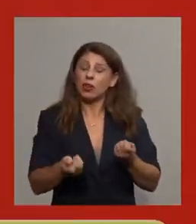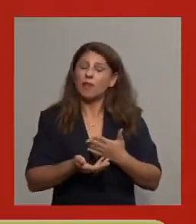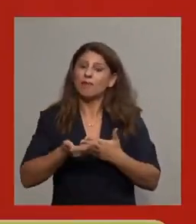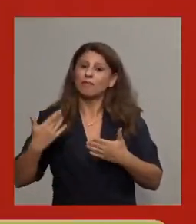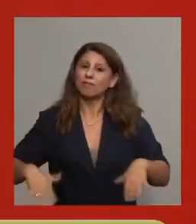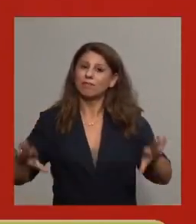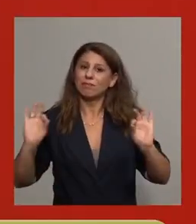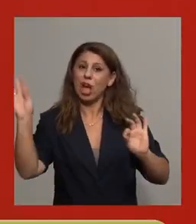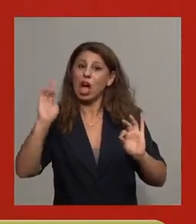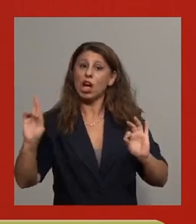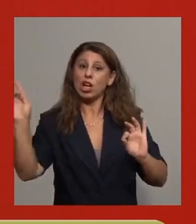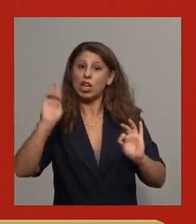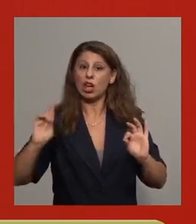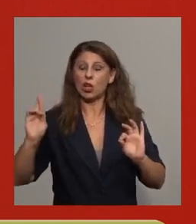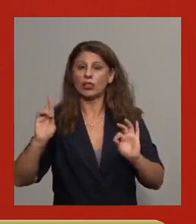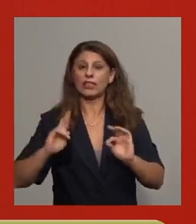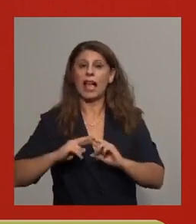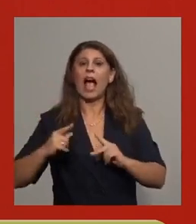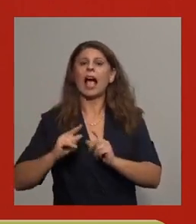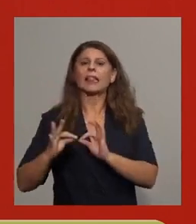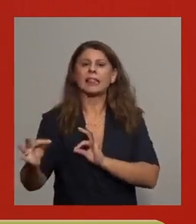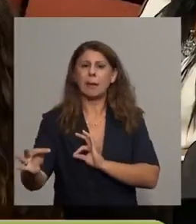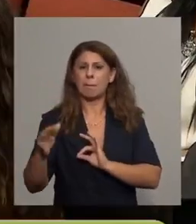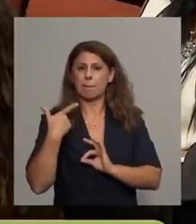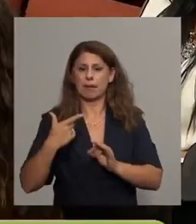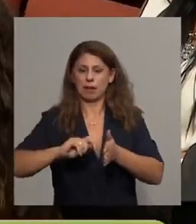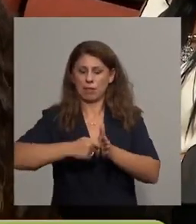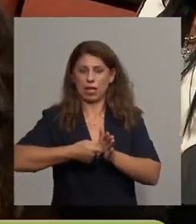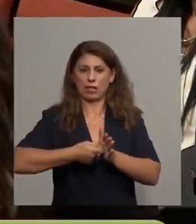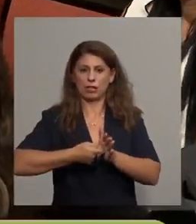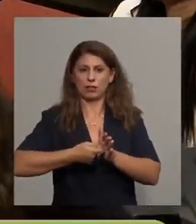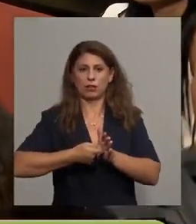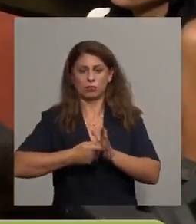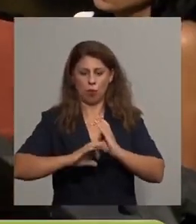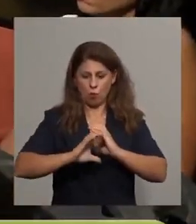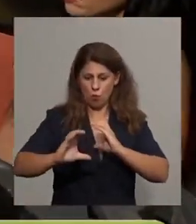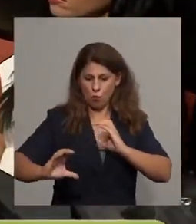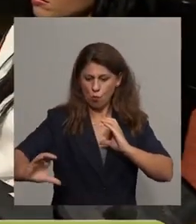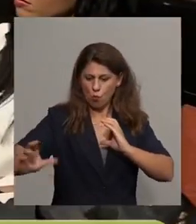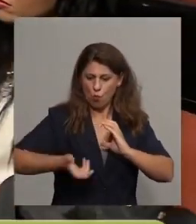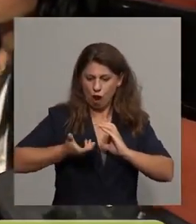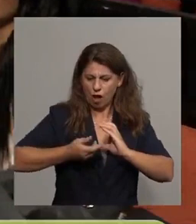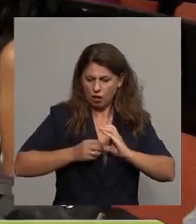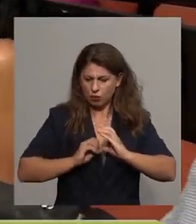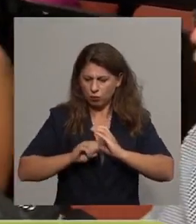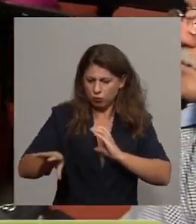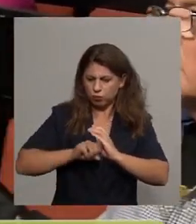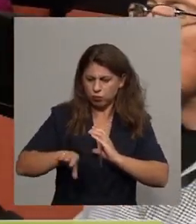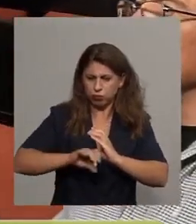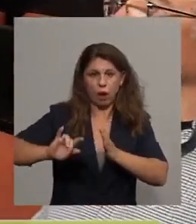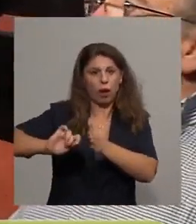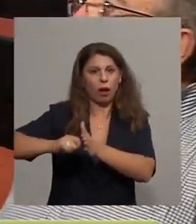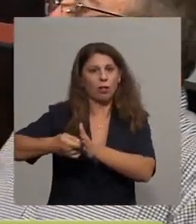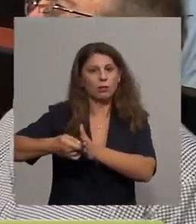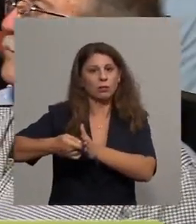αρχίσουν τα ρώσικα αντίμετρα με το κλείσιμο των αγωγών. Αποδείχθηκε ότι η Ευρωπαϊκή